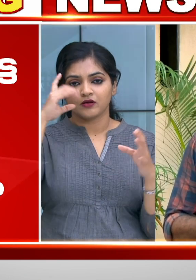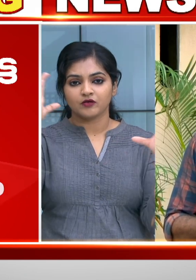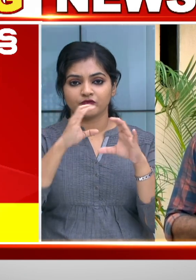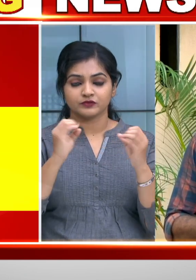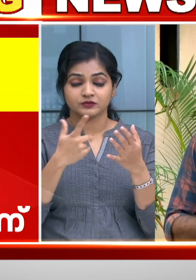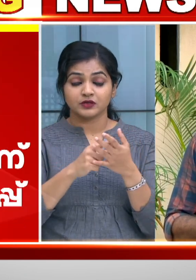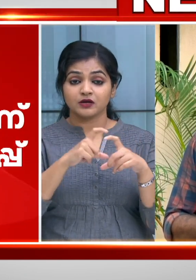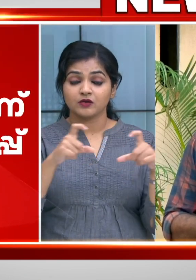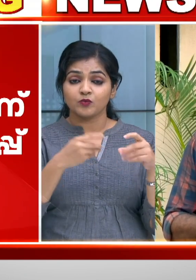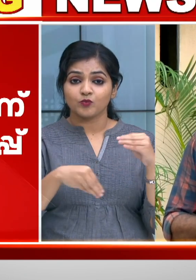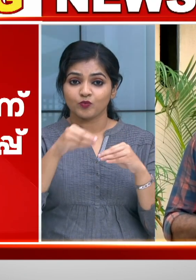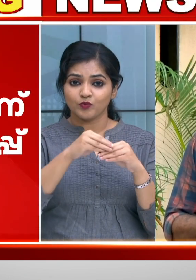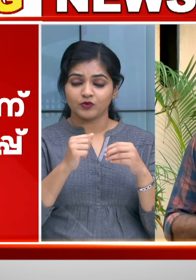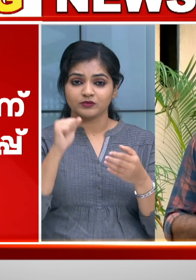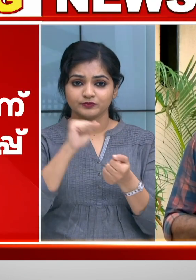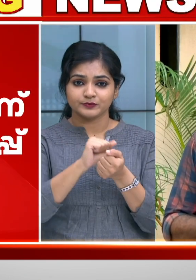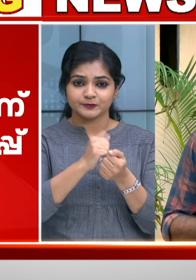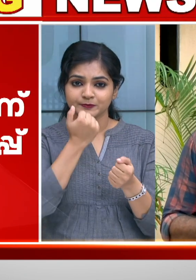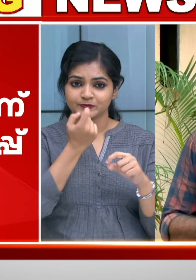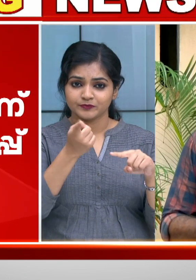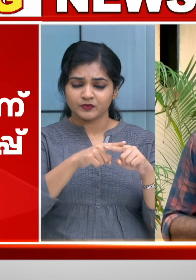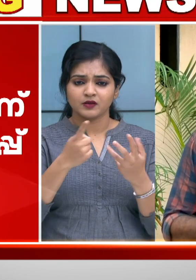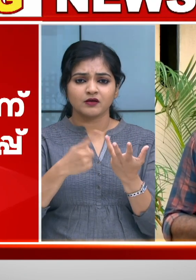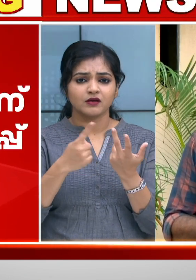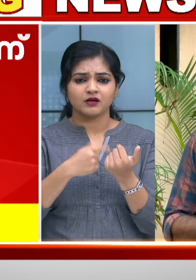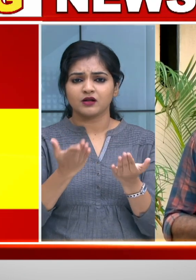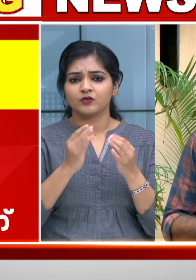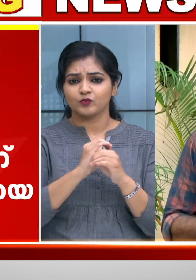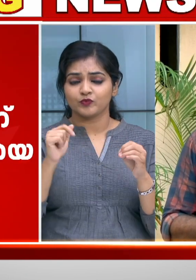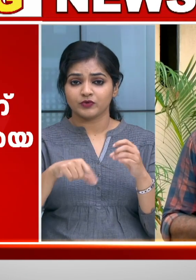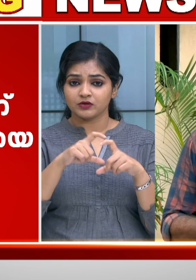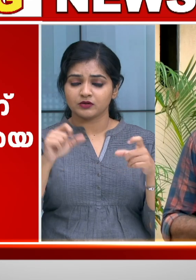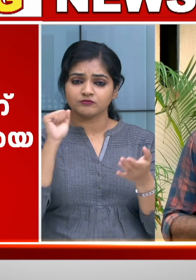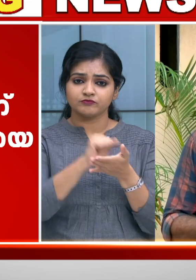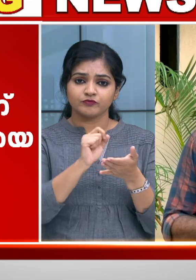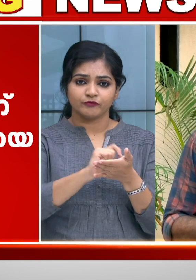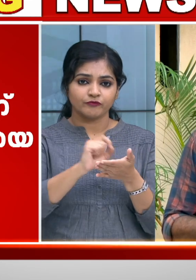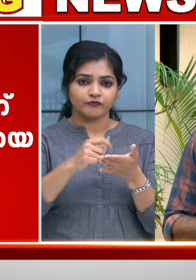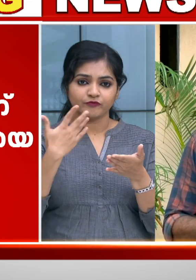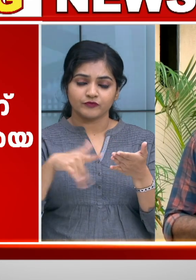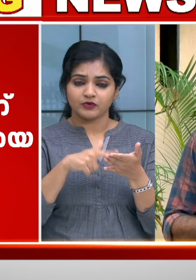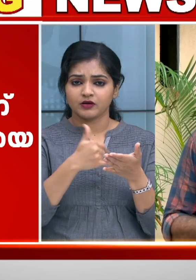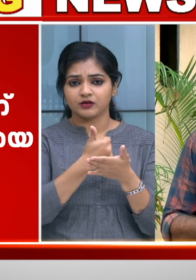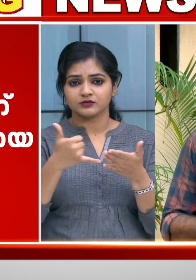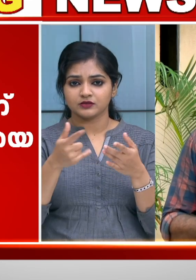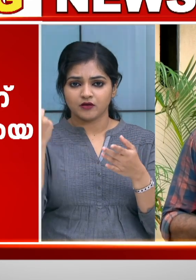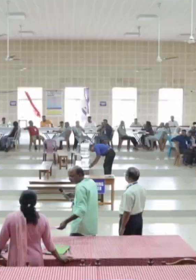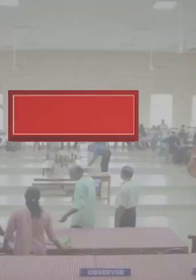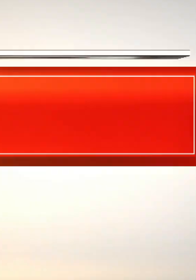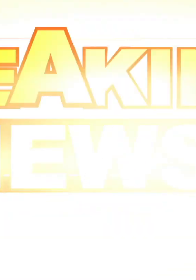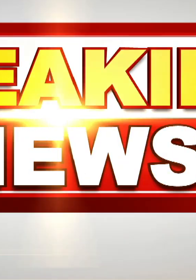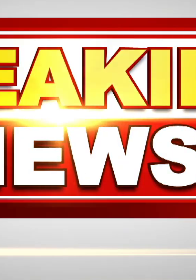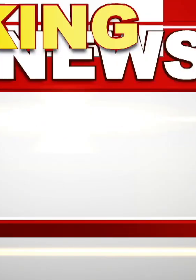സ്ലിപ്പുകൾ കണക്ക് കൂട്ടേണ്ടതില്ല എന്ന് അപ്പോൾ തന്നെ ഈ സ്ലിപ്പുകളിൽ രേഖപ്പെടുത്തുകയും ചെയ്തു എന്നാണ് മുഖ്യ തിരഞ്ഞെടുപ്പ് ഓഫീസർ ഇപ്പോൾ